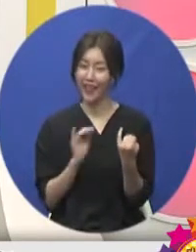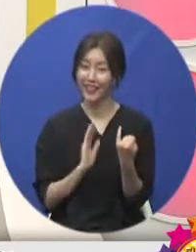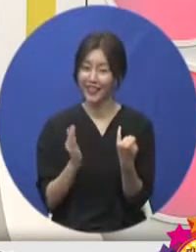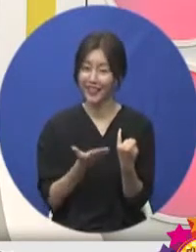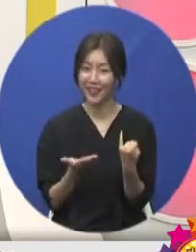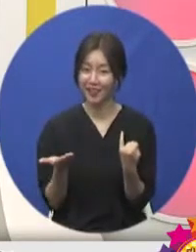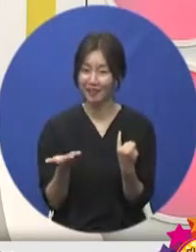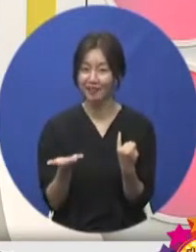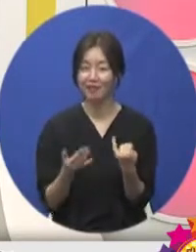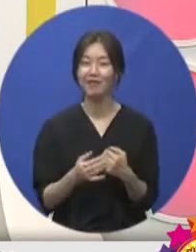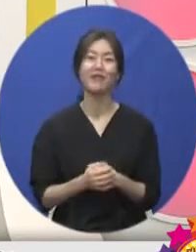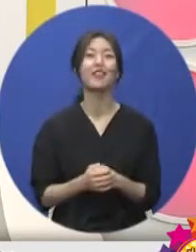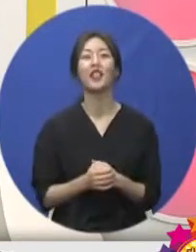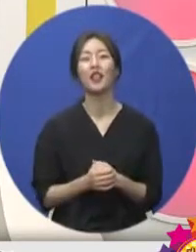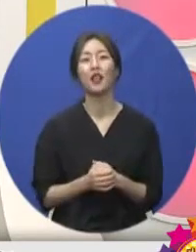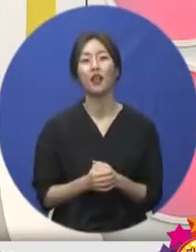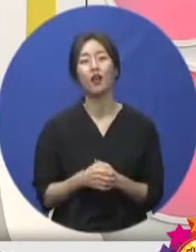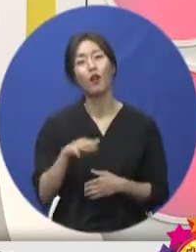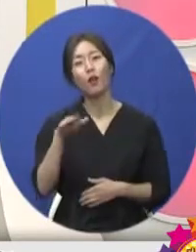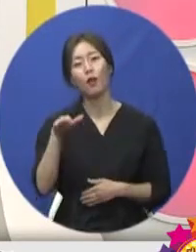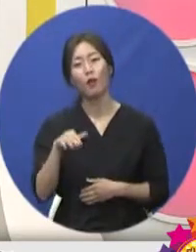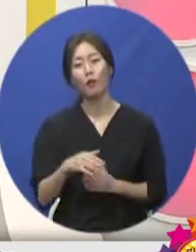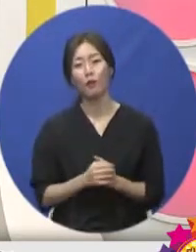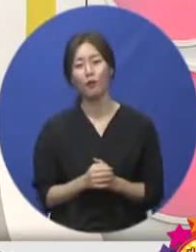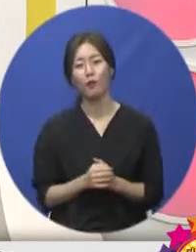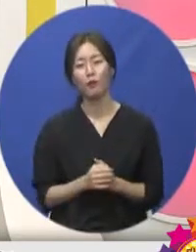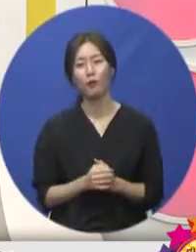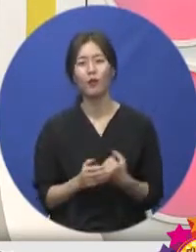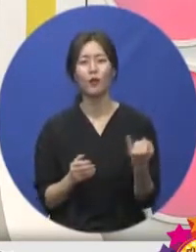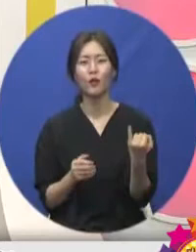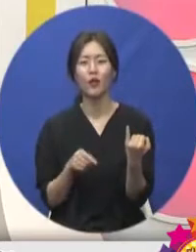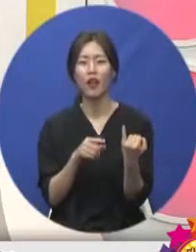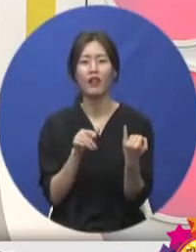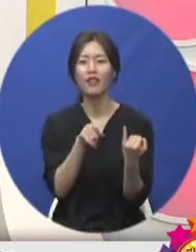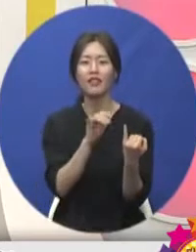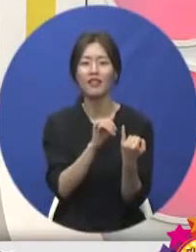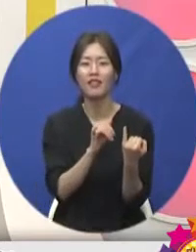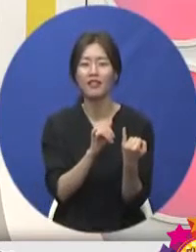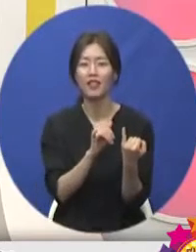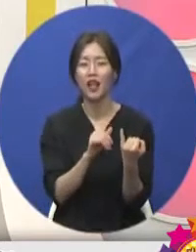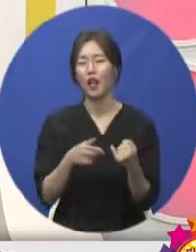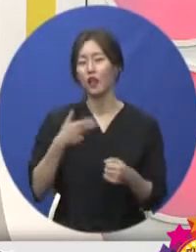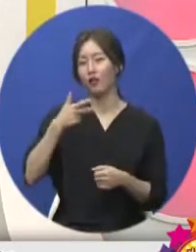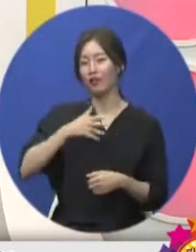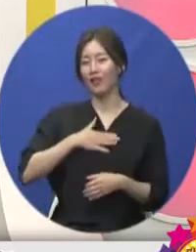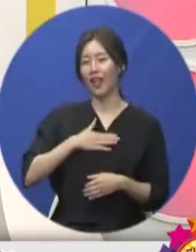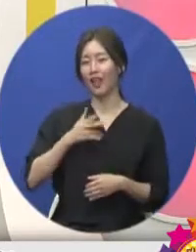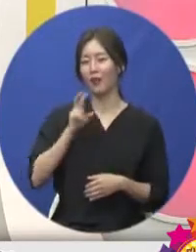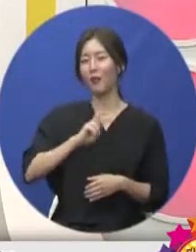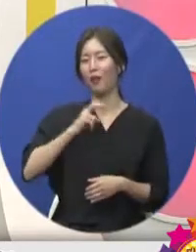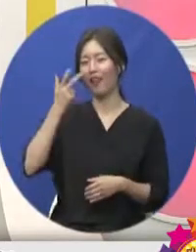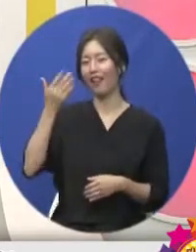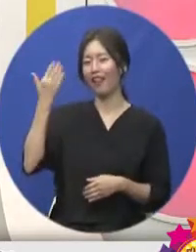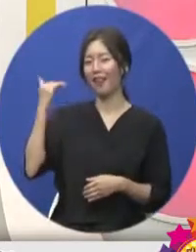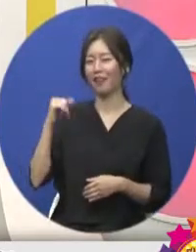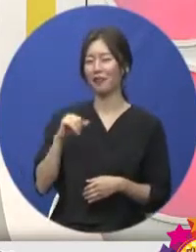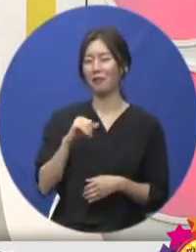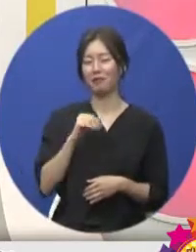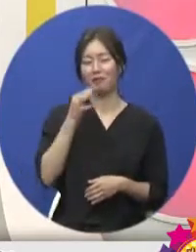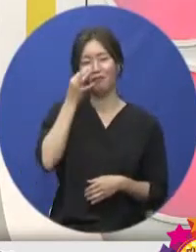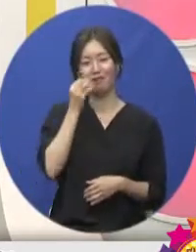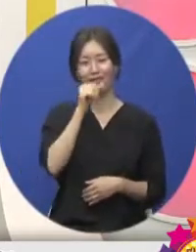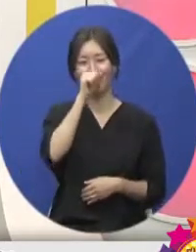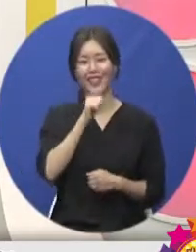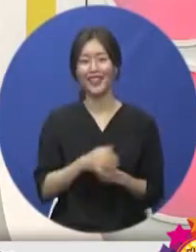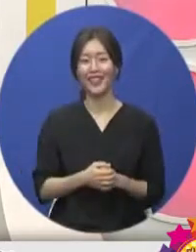예. 우와, 멋있다. 아니 이왕이면은 저 여정희 씨 이 사람을 지켜주세요. 한 구절 했으면 왕년에나 못난 내가도 한 구절 해주셔야 되는 거 아닙니까?